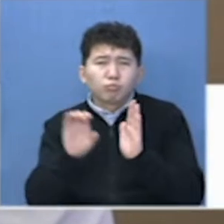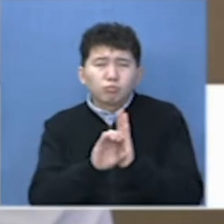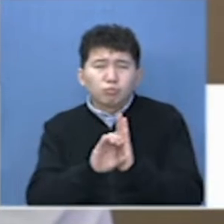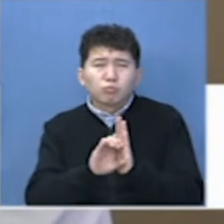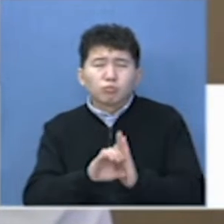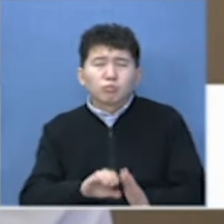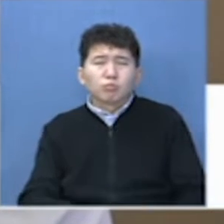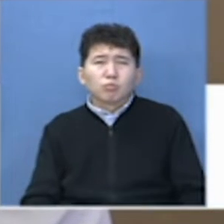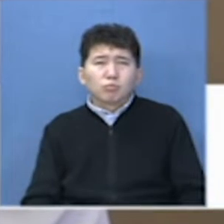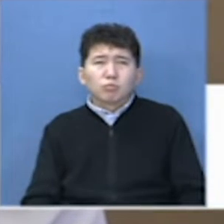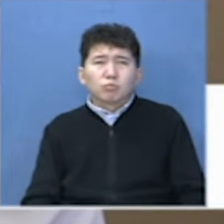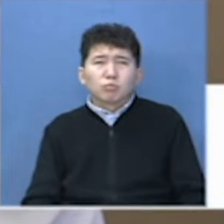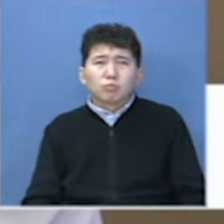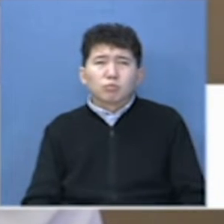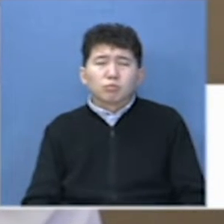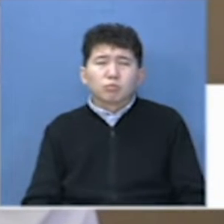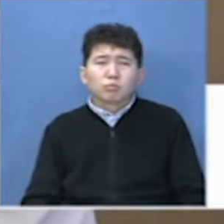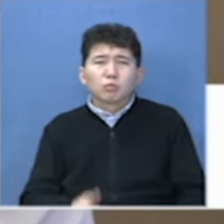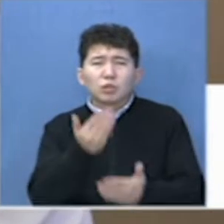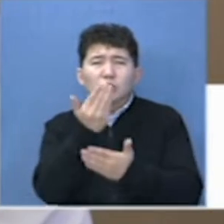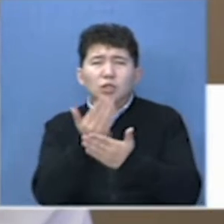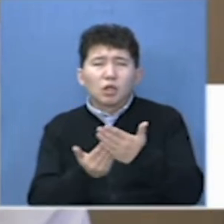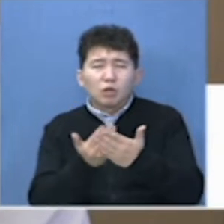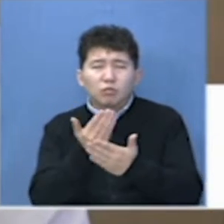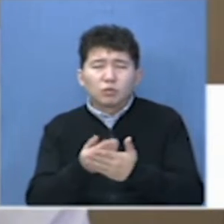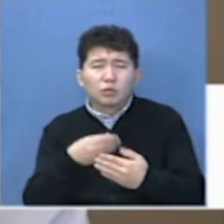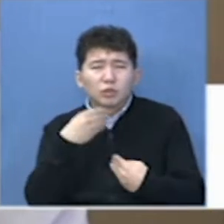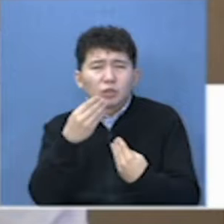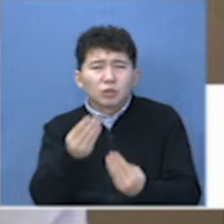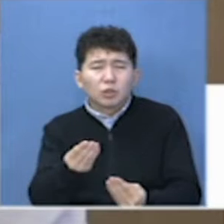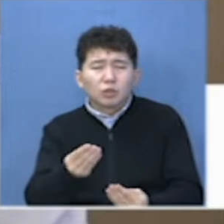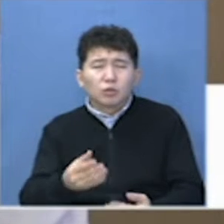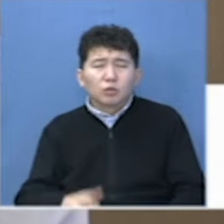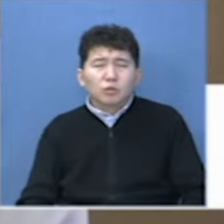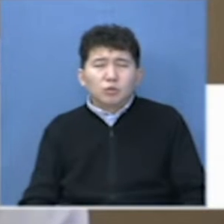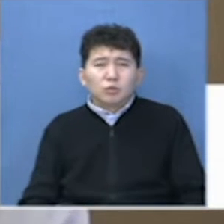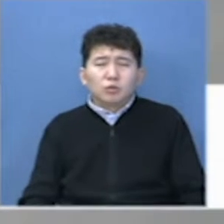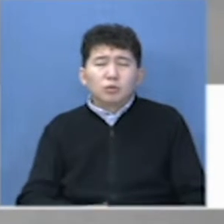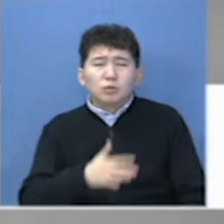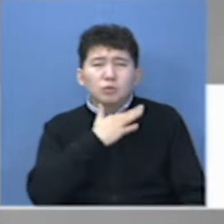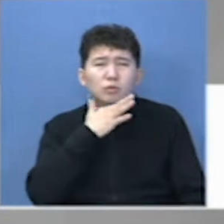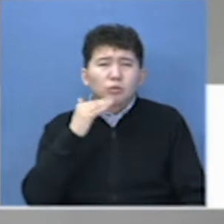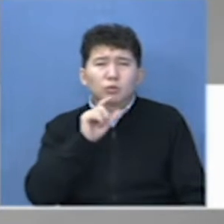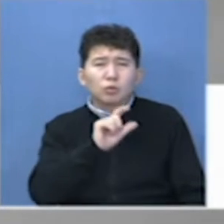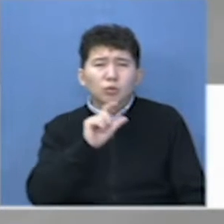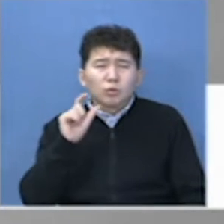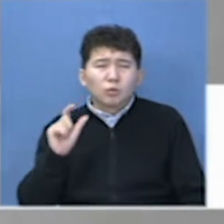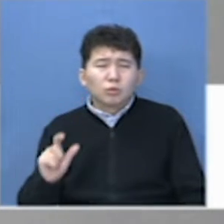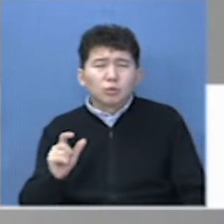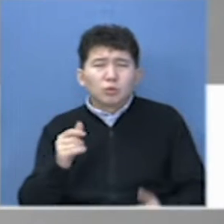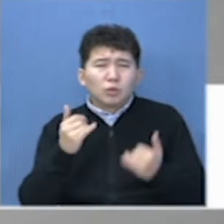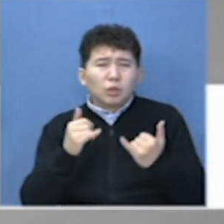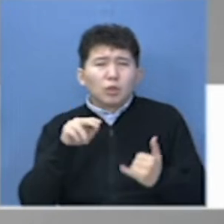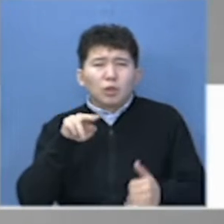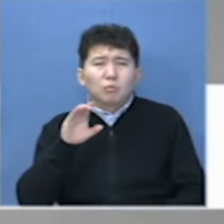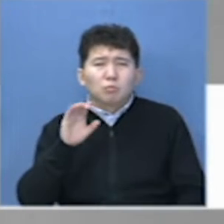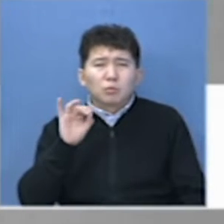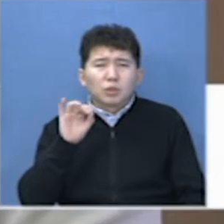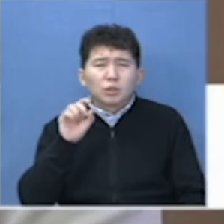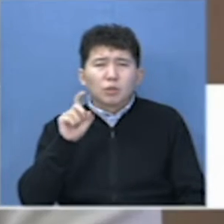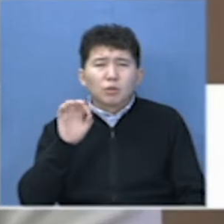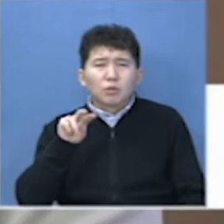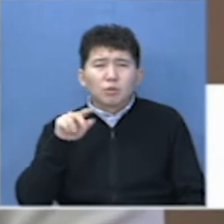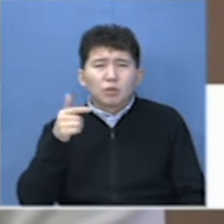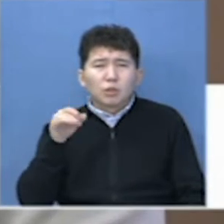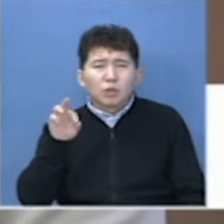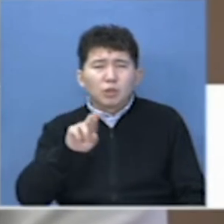оларға ақыл кеңесімді бердім. Енді қазіргі таңда көп адамдар психологияға жүгінеді. Психологияны